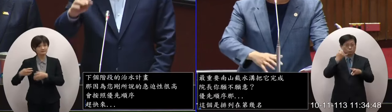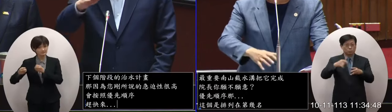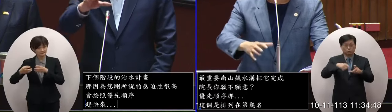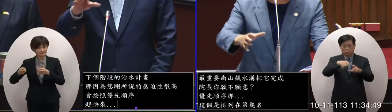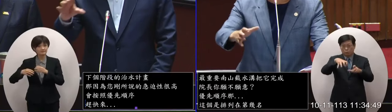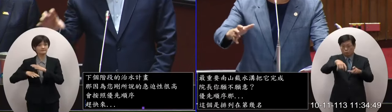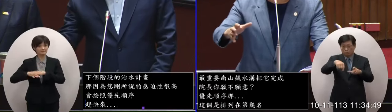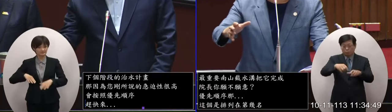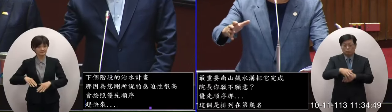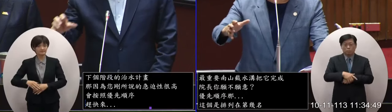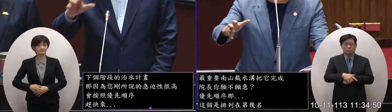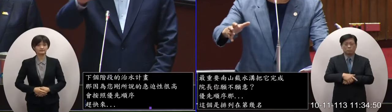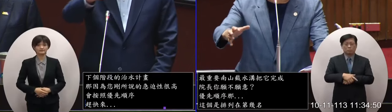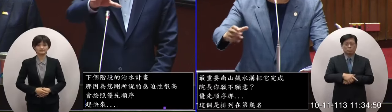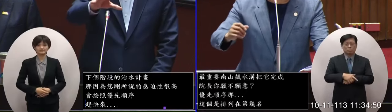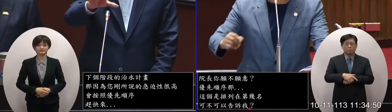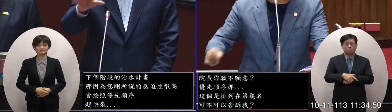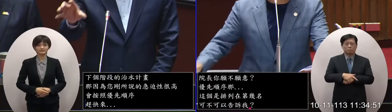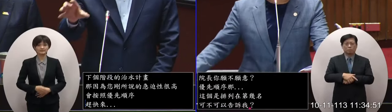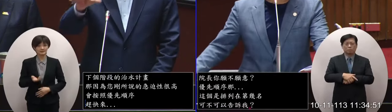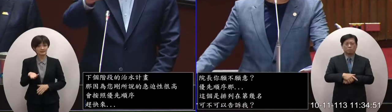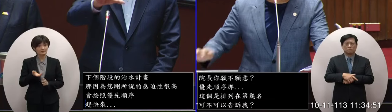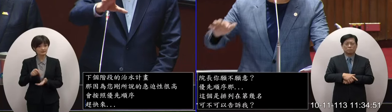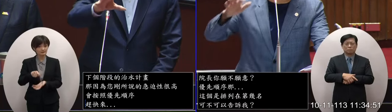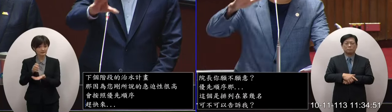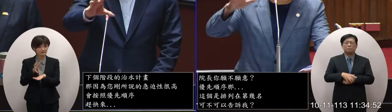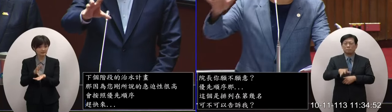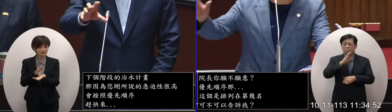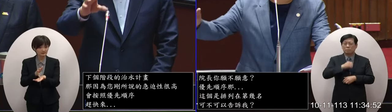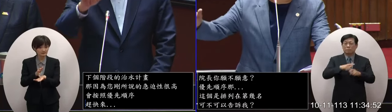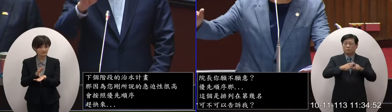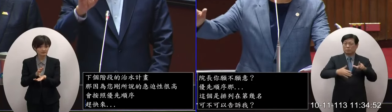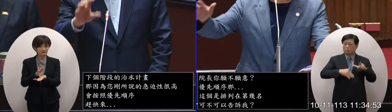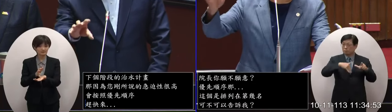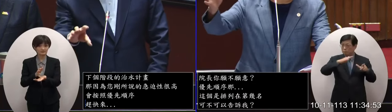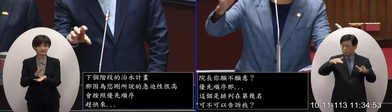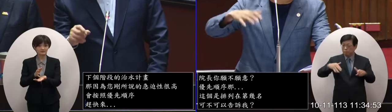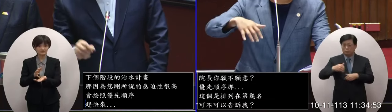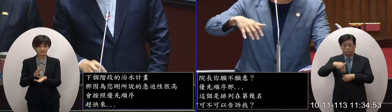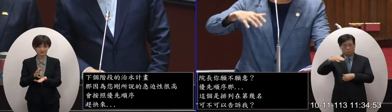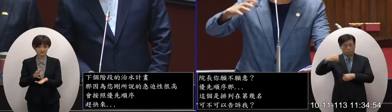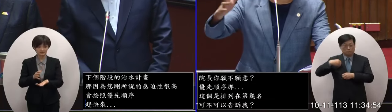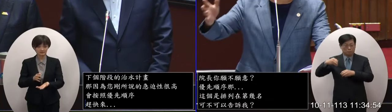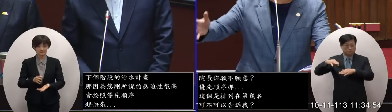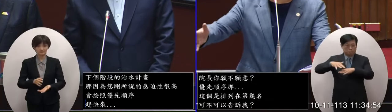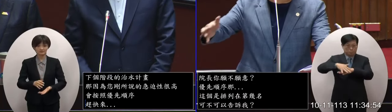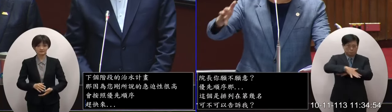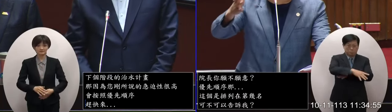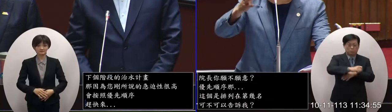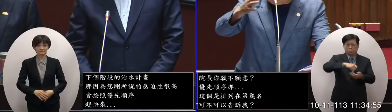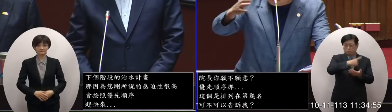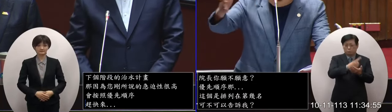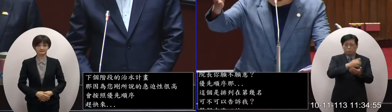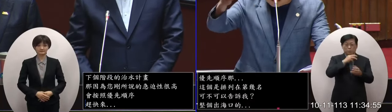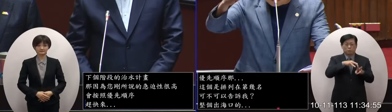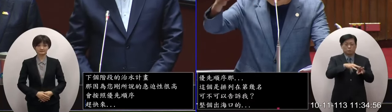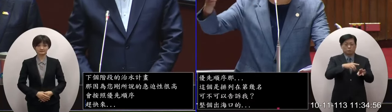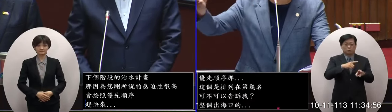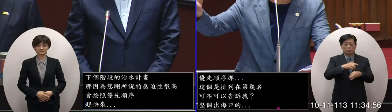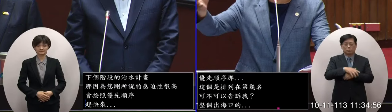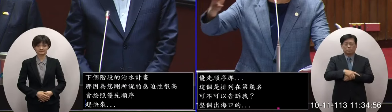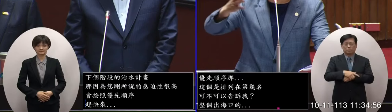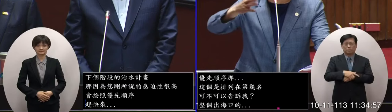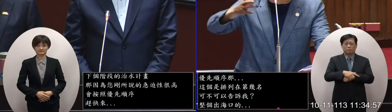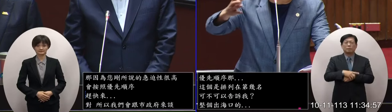出海口的 怎么样子来进行？就像您刚才讲的， 我跟你讲，整个大陆山大陆山西路所有的出海口都，所有的这